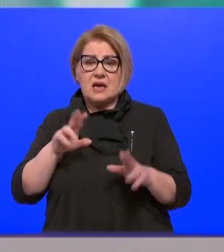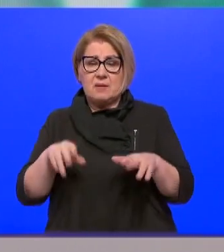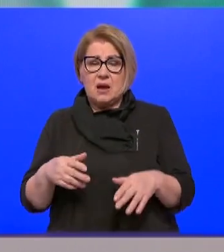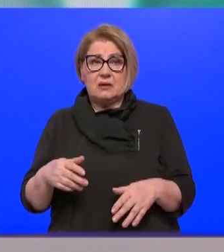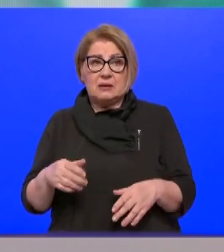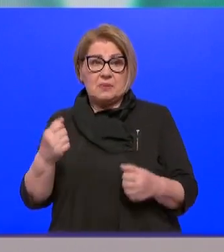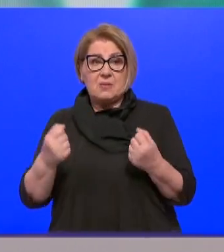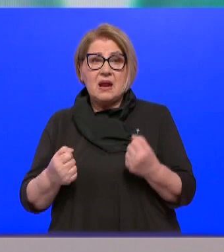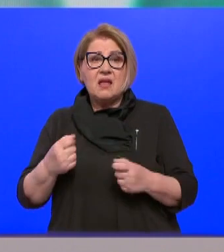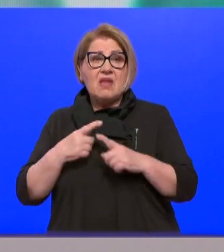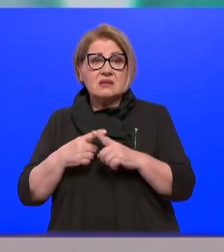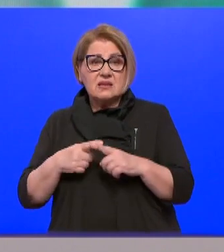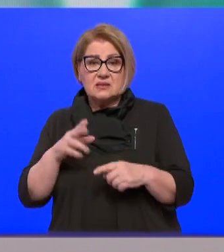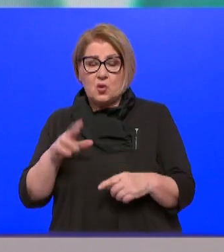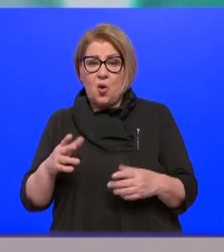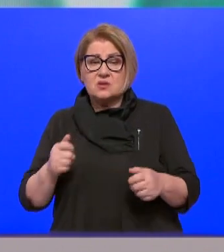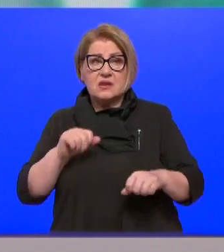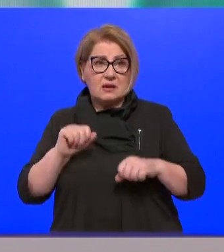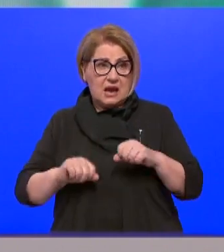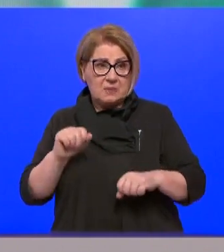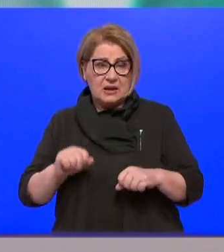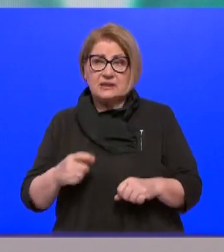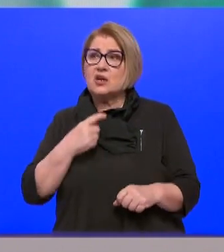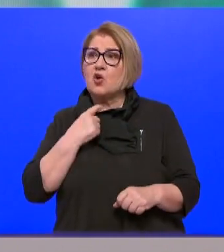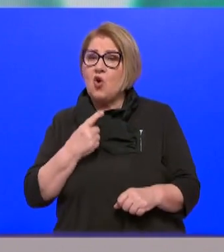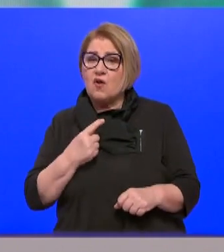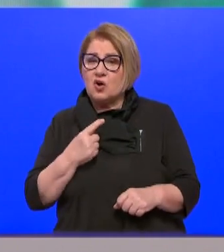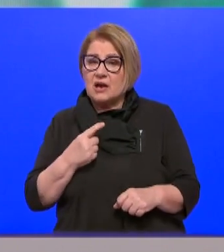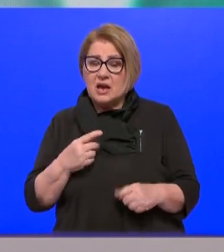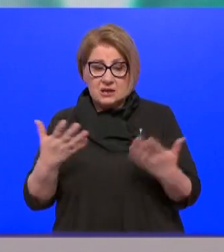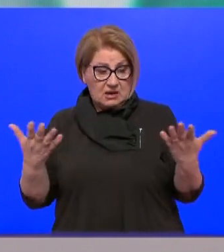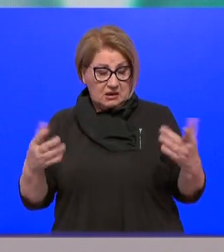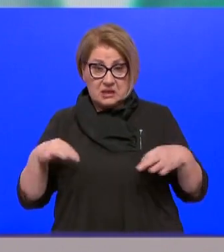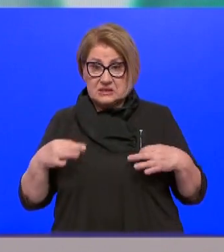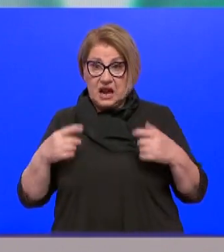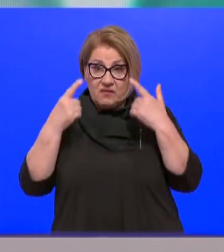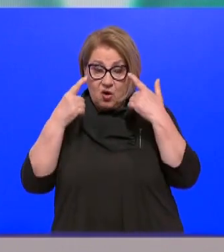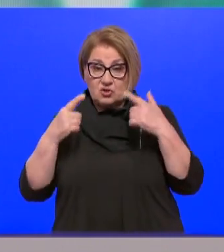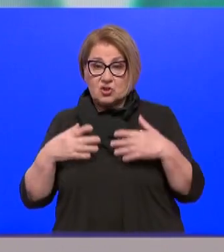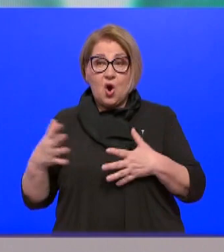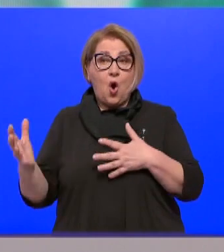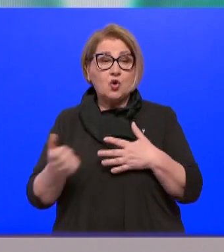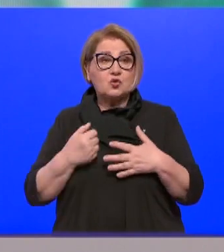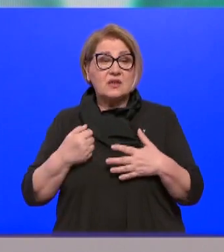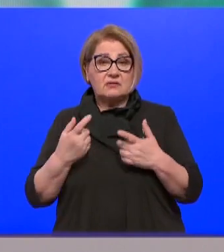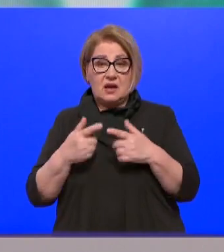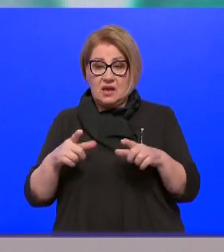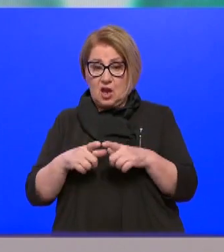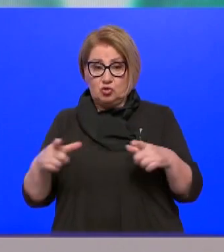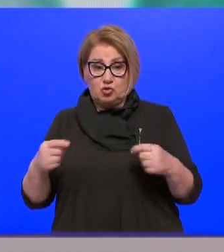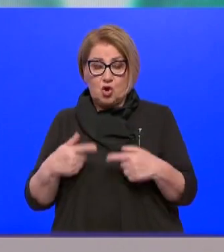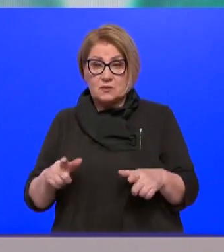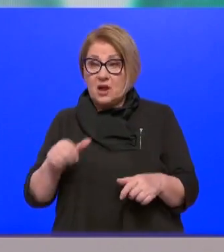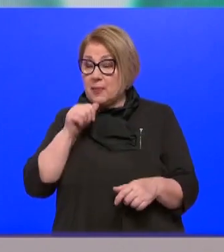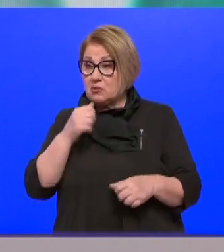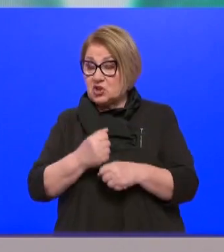50 godina i uspio se rehabilitirati govorno, zdrave oči, ruke i noge, oduzete mu je vozačka dozvola, ne može više raditi kao